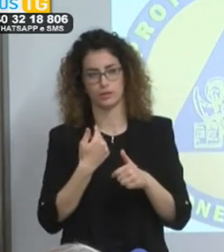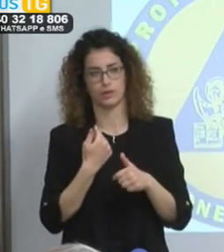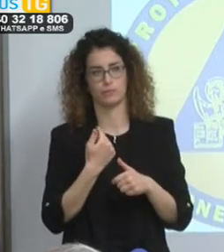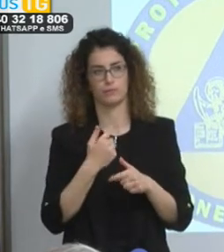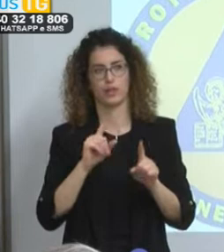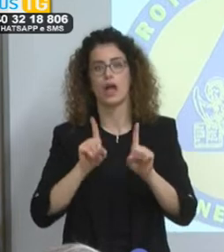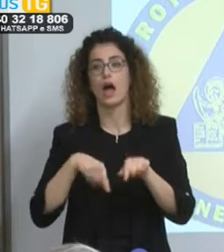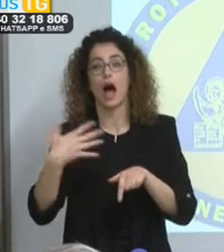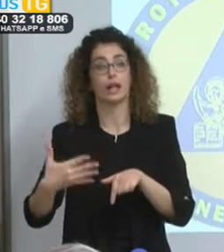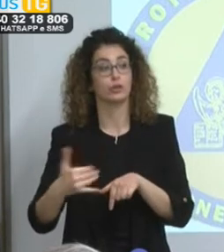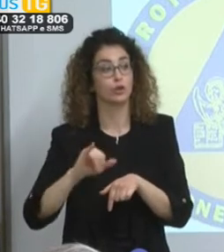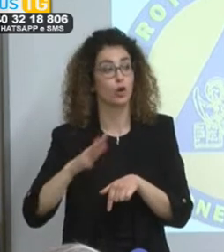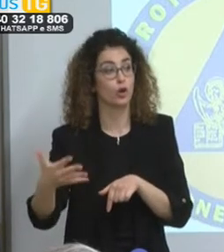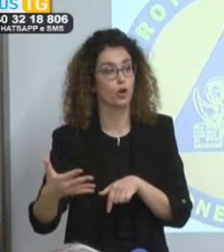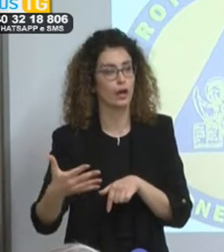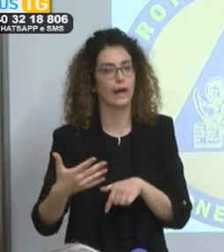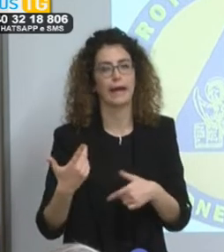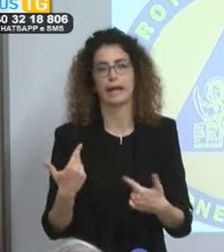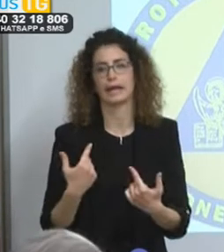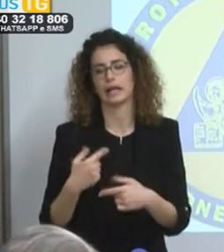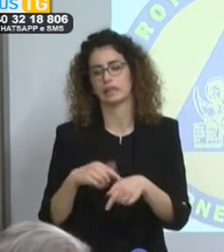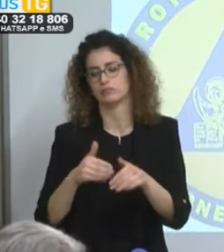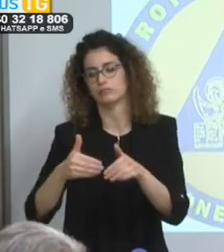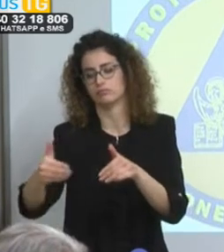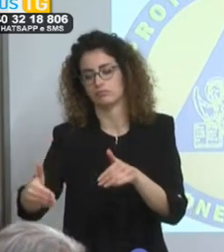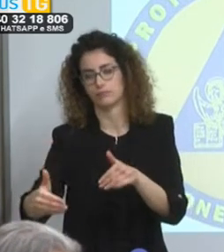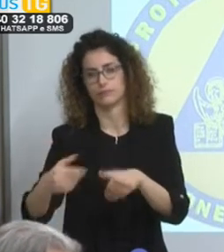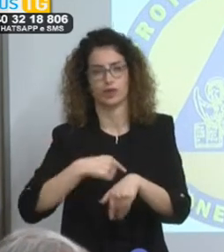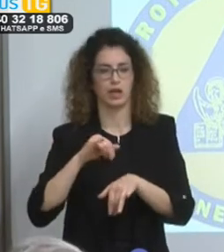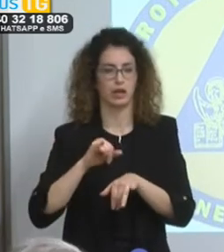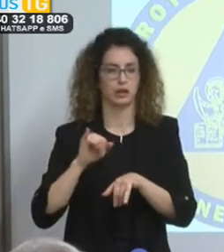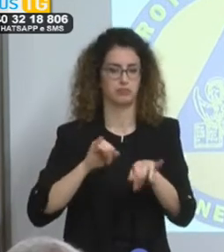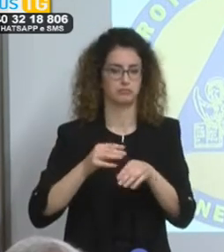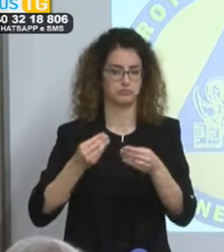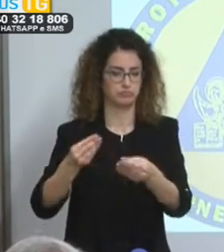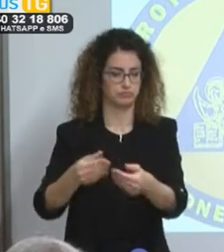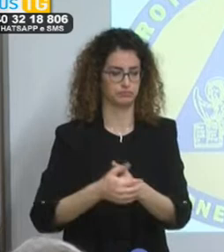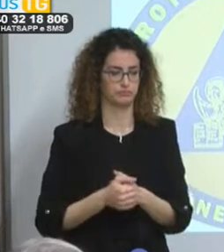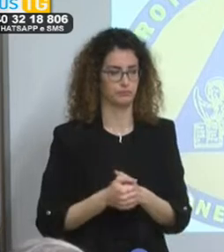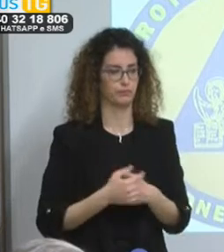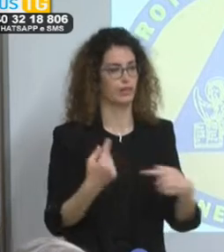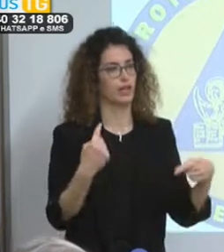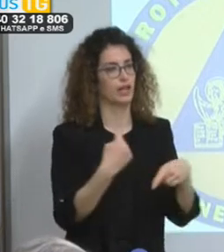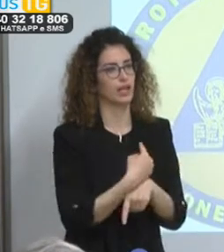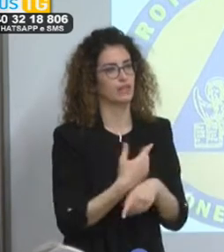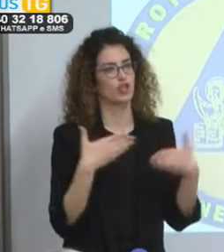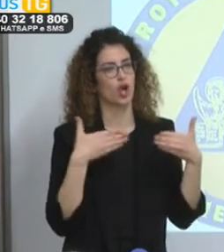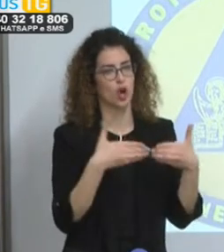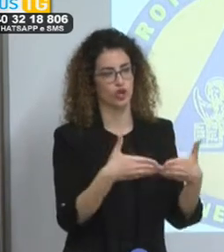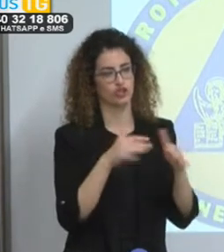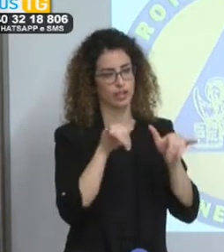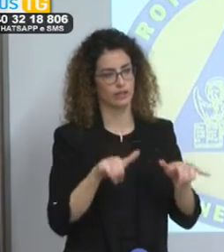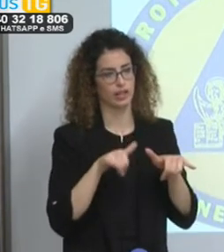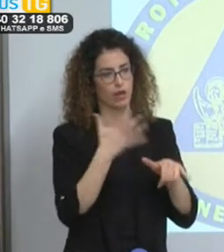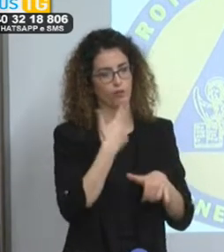A seguire, però vi daremo i dettagli di volta in volta. Ok. Per quanto riguarda invece le crociere a Venezia,